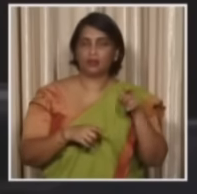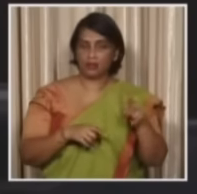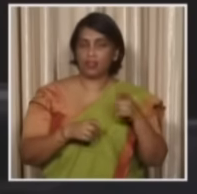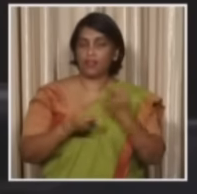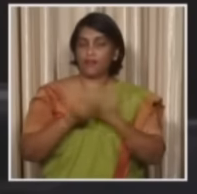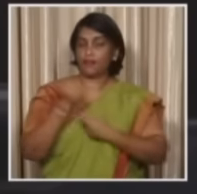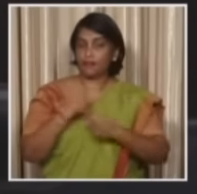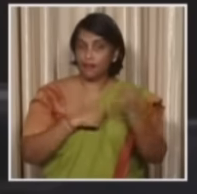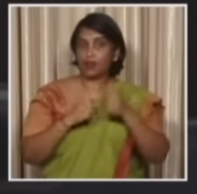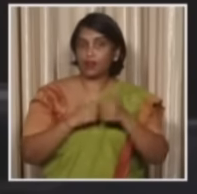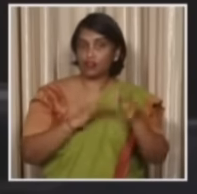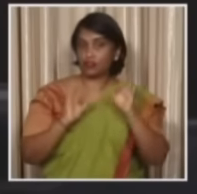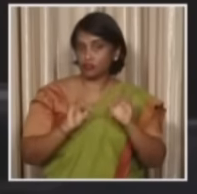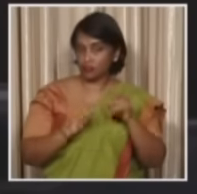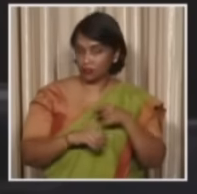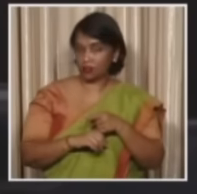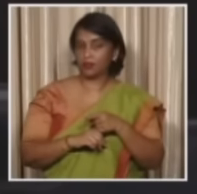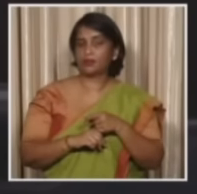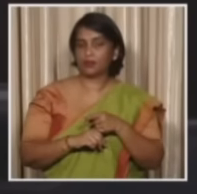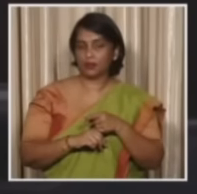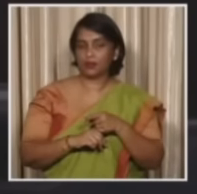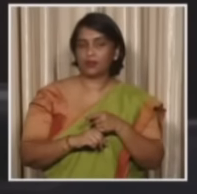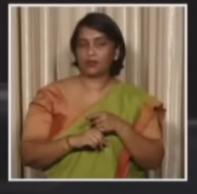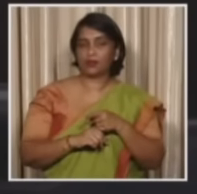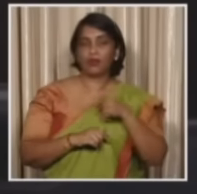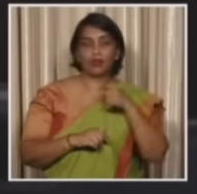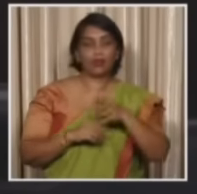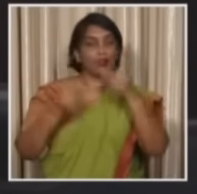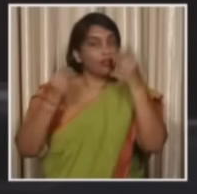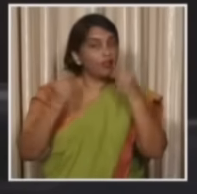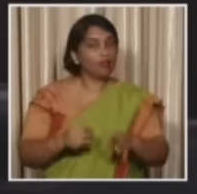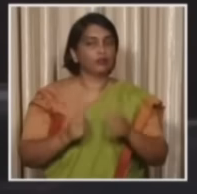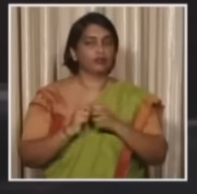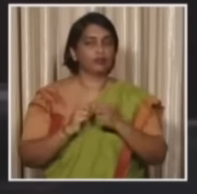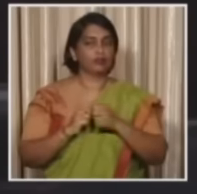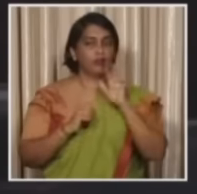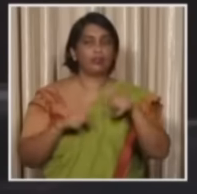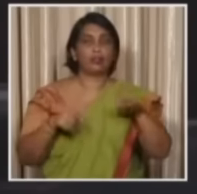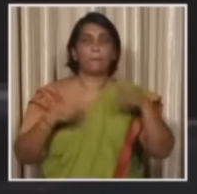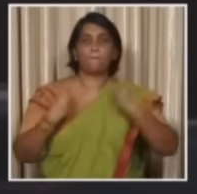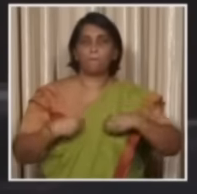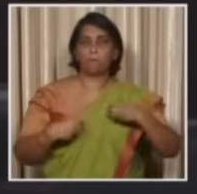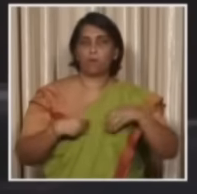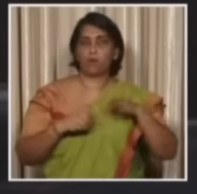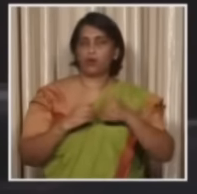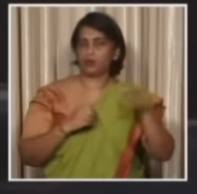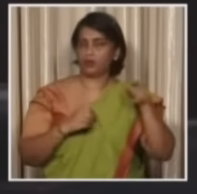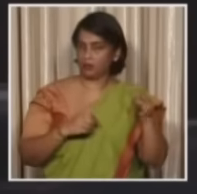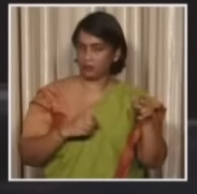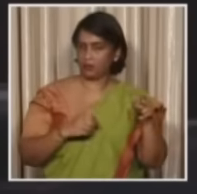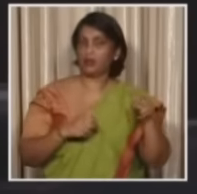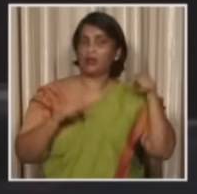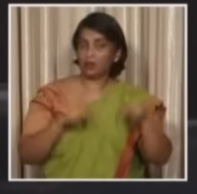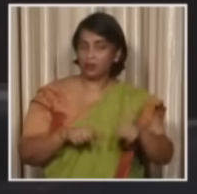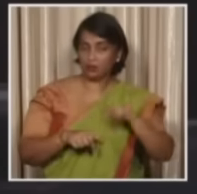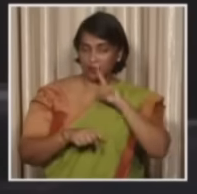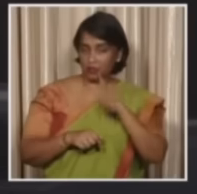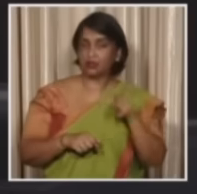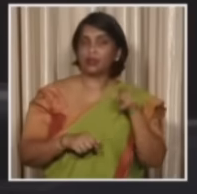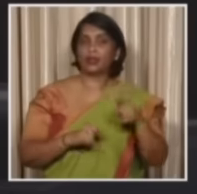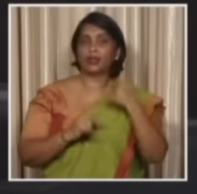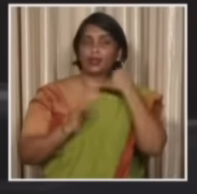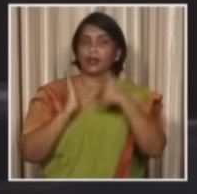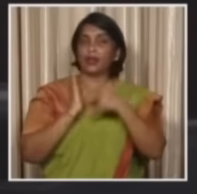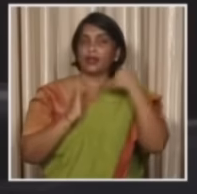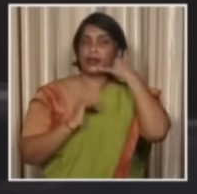විකුණන්න ලකලෑස්ති වෙනකොට මේක බංකොලොත් තත්ත්වයට පත් කරනවා. දැන් පාඩු ලබන තත්ත්වයට පත් කරනවා. අද කියනවා ටෙලිකොම්